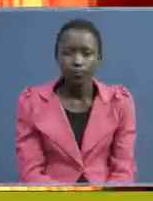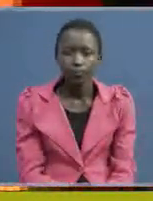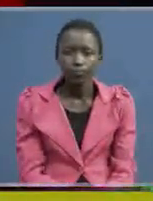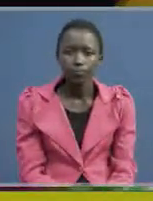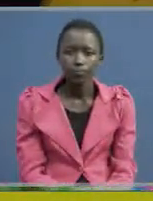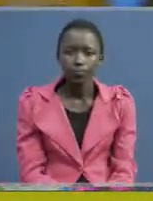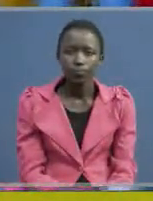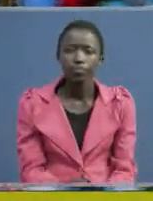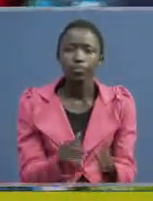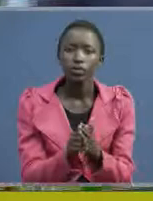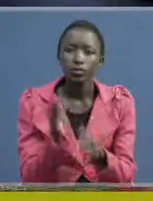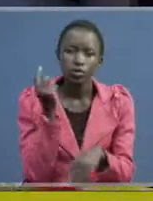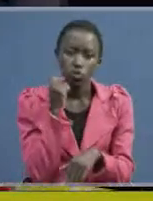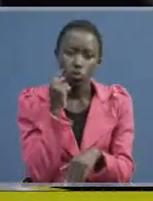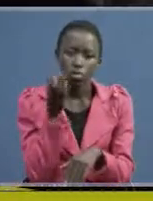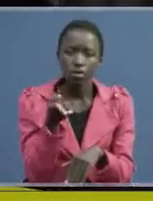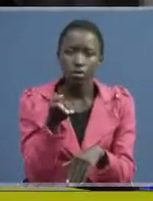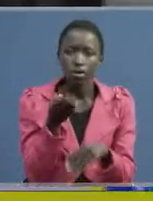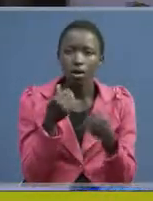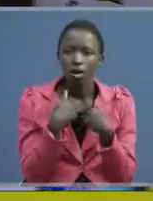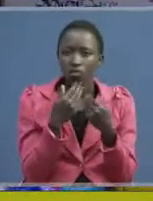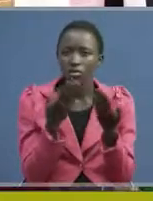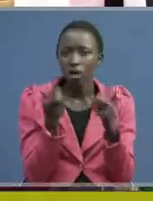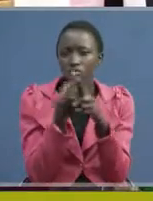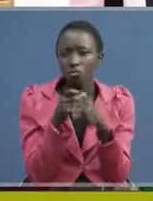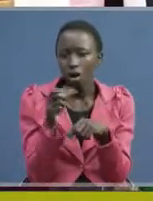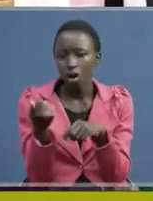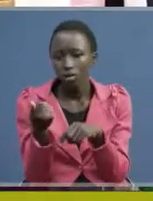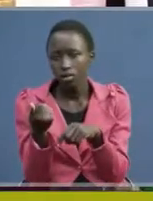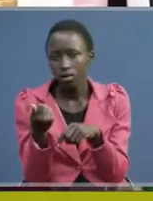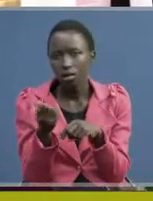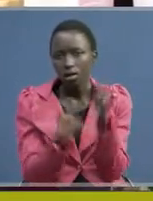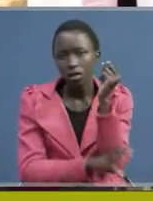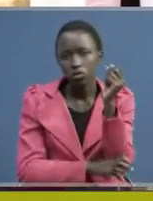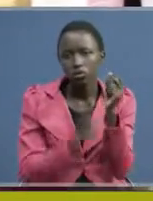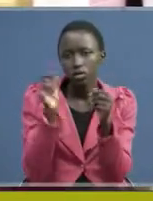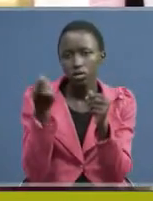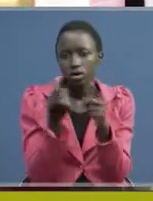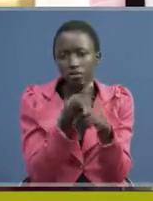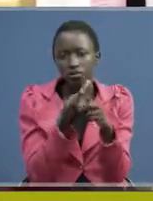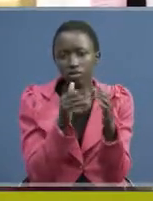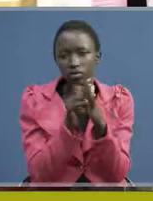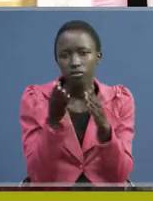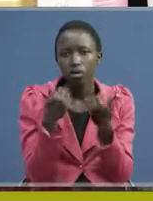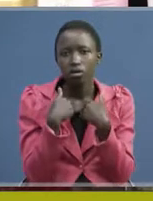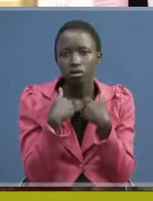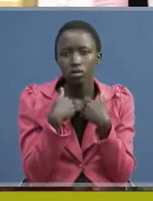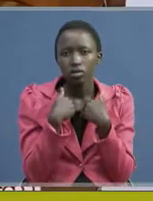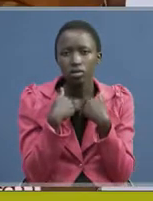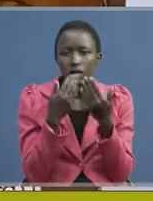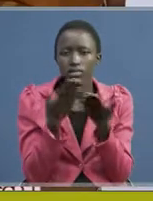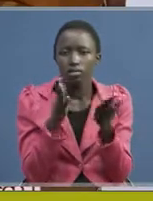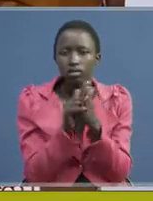Masoko mengi sawa na maduka ya humu nchini yamejaa bidhaa kutoka mataifa ya ugaibuni, wa Kenya matabaka tofauti wakibaki kukumbatia